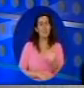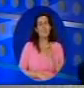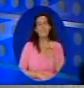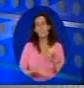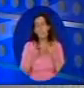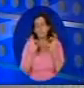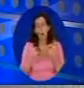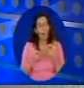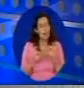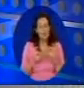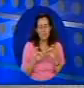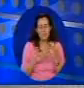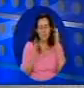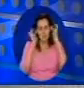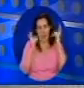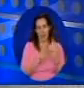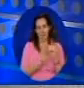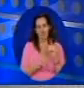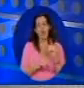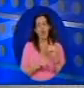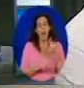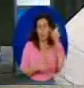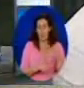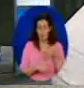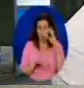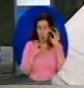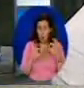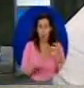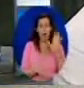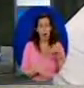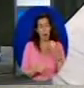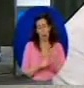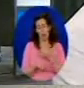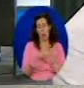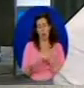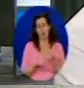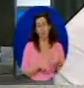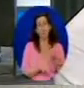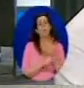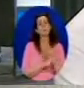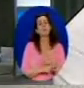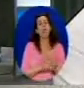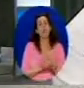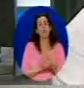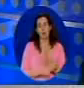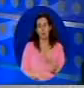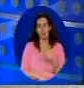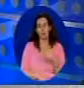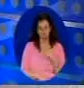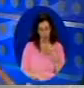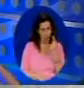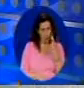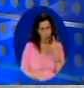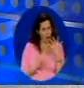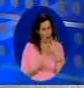וזה ממש, אתה אוכל את עצמך מבפנים על דברים. אז כביכול האנשים הרציונליים ביותר גם כן עושים את הדבר הזה, והדבר הזה משפיע על ההחלטות. קודם כל, אני לא לבד, אתה